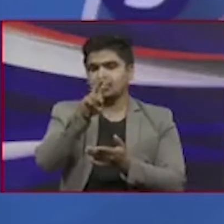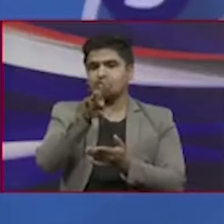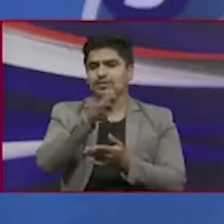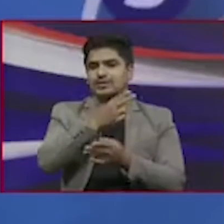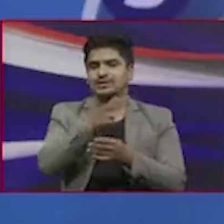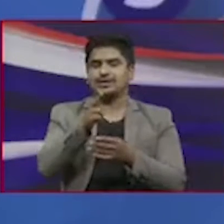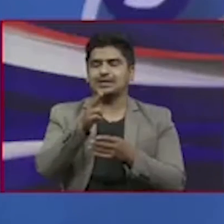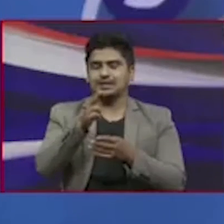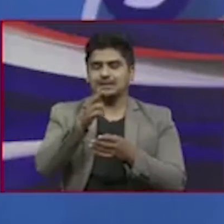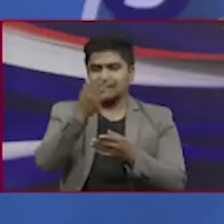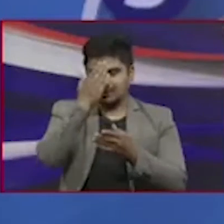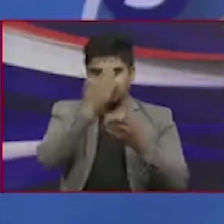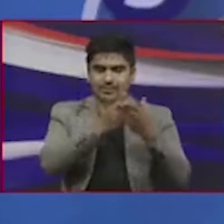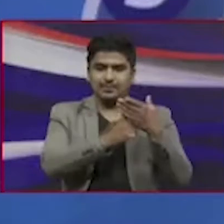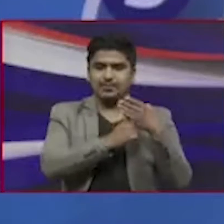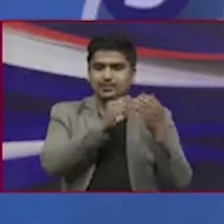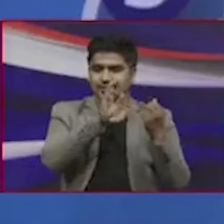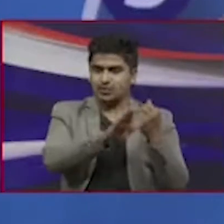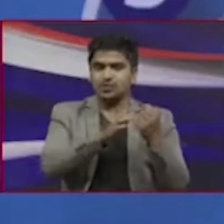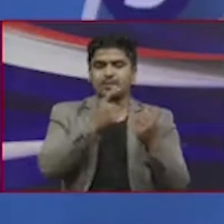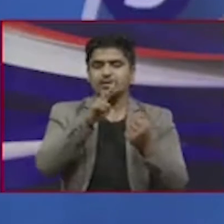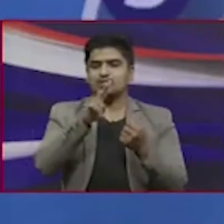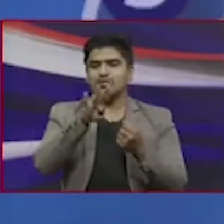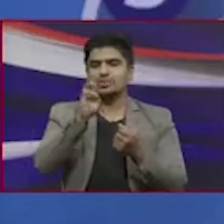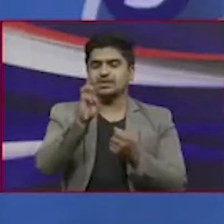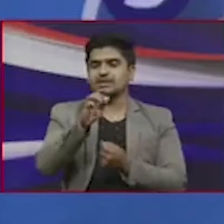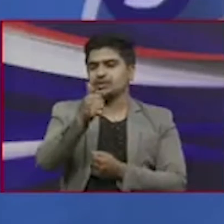1,624 जना संस्थागत आइसोलेसनमा हुनुहुन्छ भने